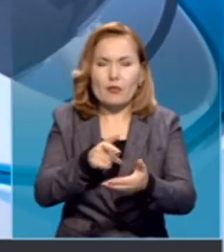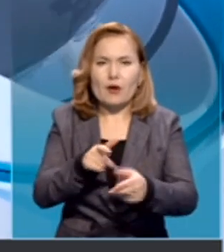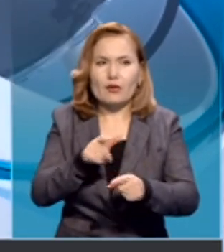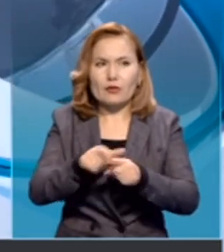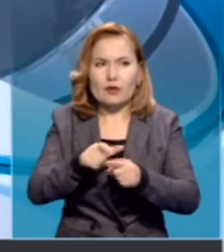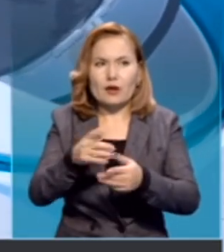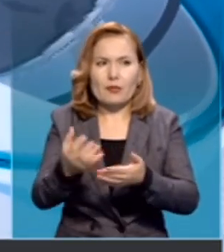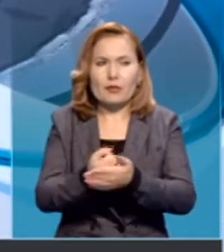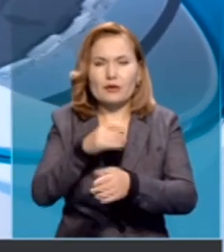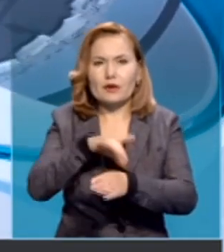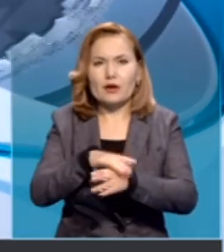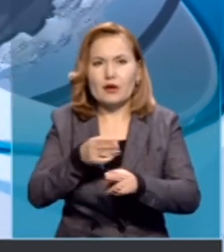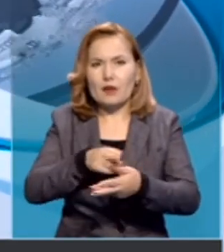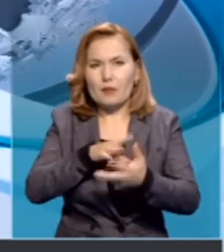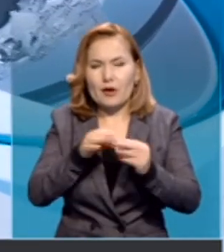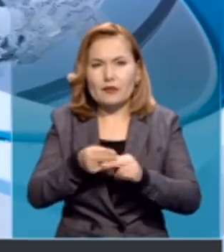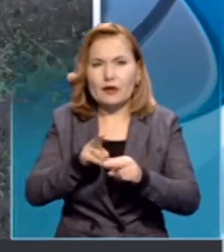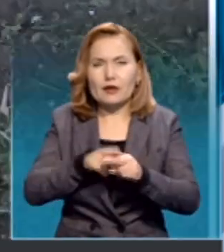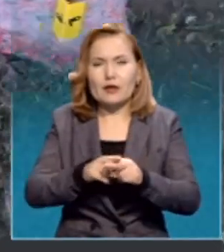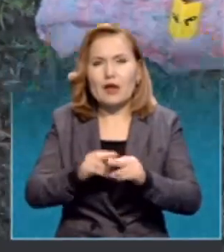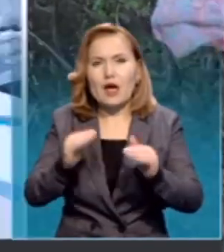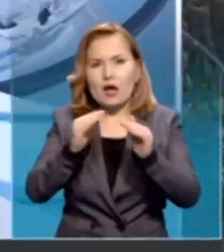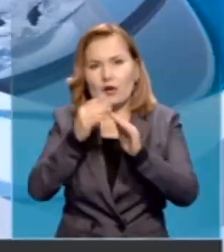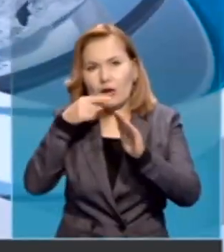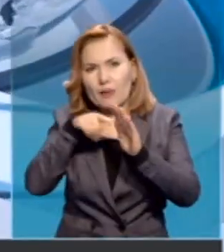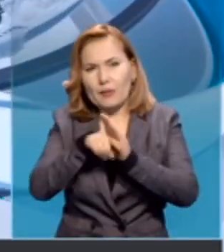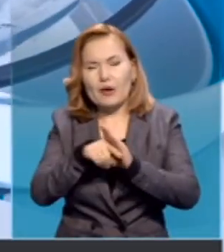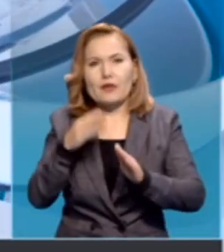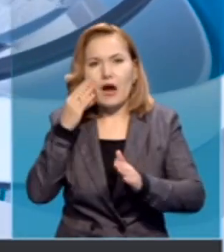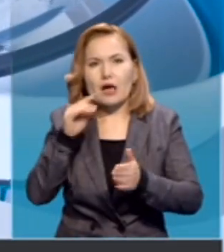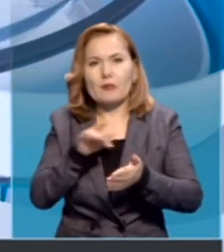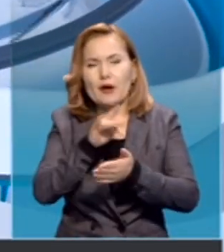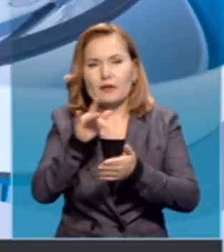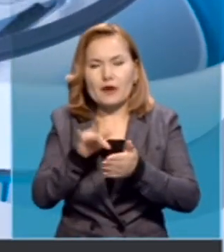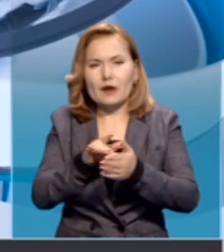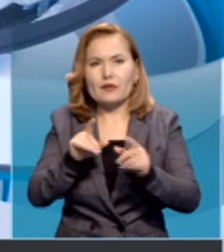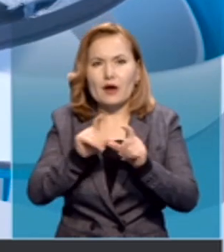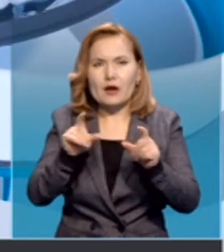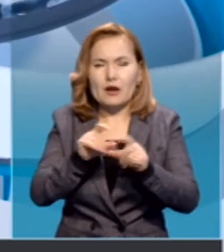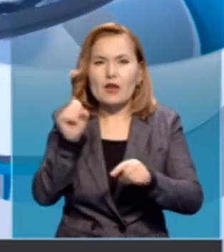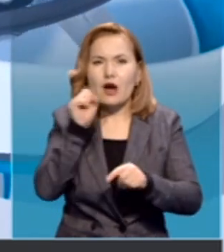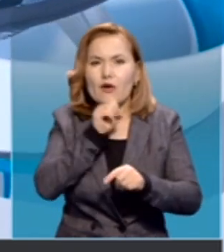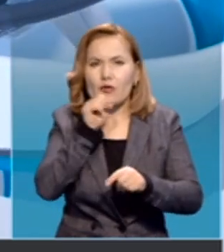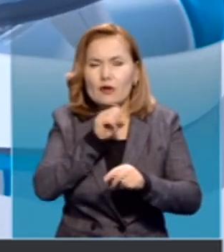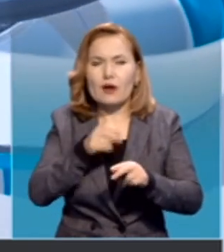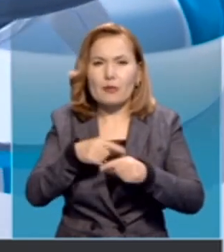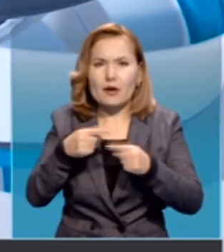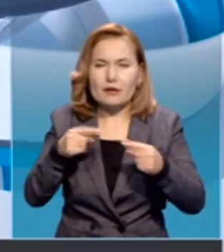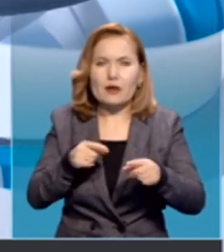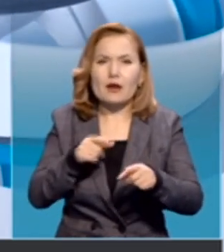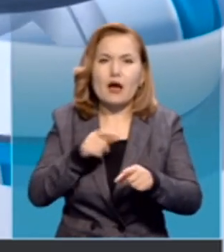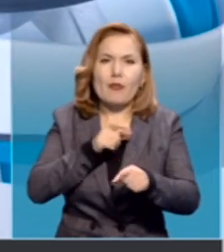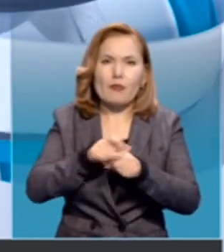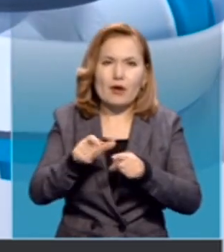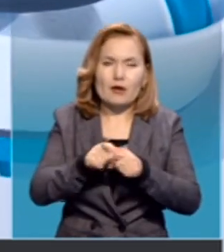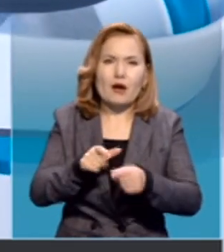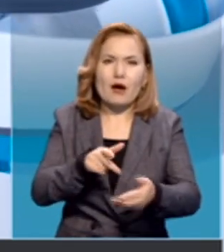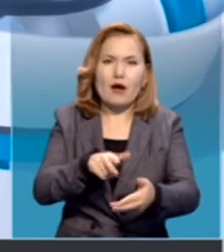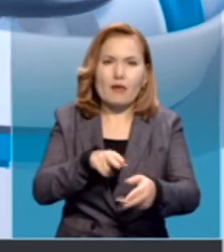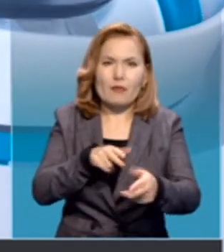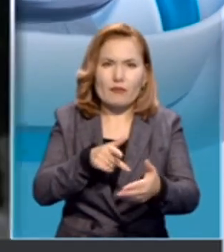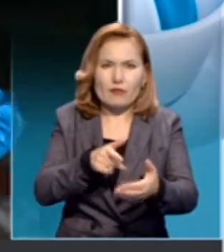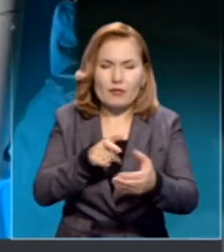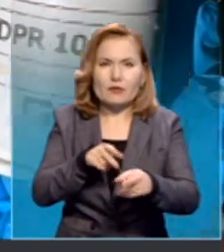тапқан. Сонымен қатар құрылысы аяқталмаған ғимарат ішінен Алматы қаласындағы қару жарақ дүкенінен ұрланған Беннелли сат маркалы